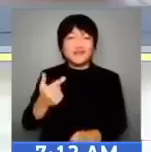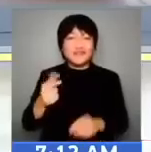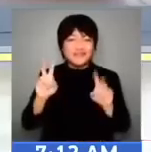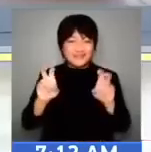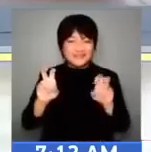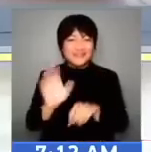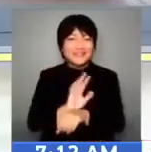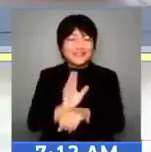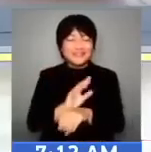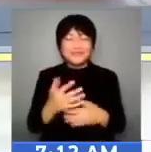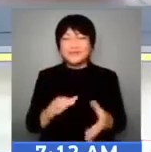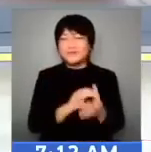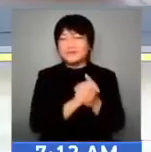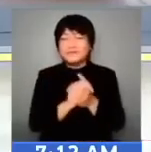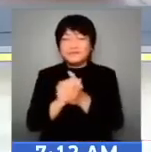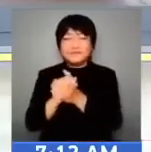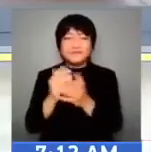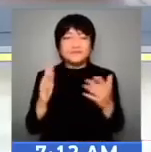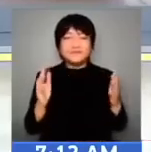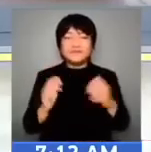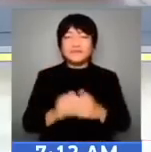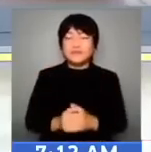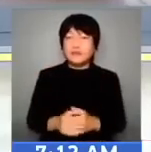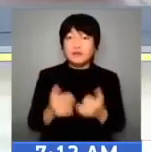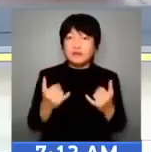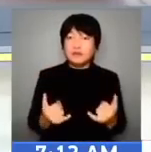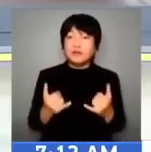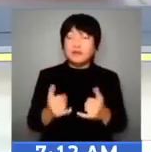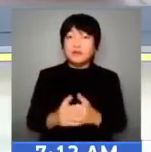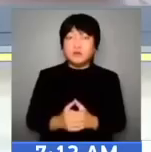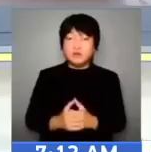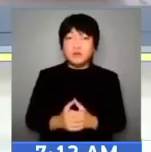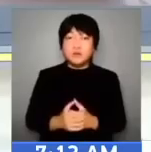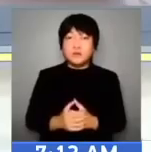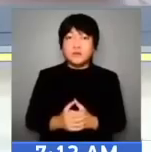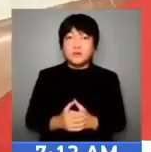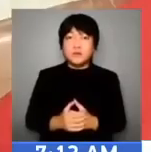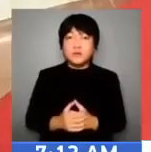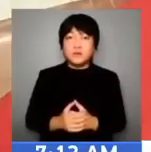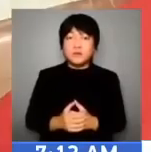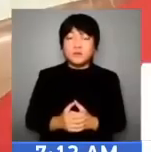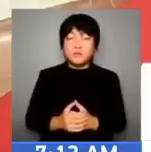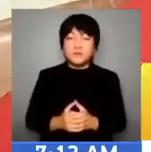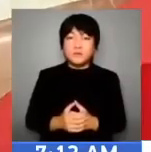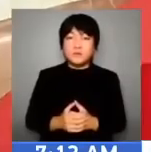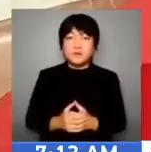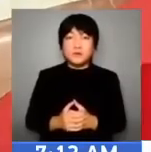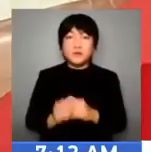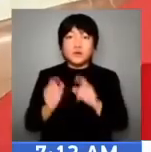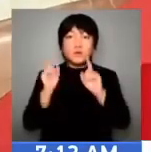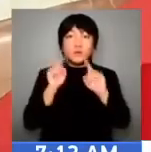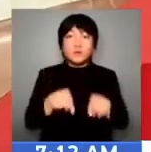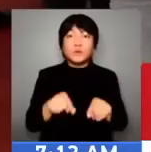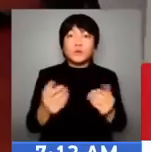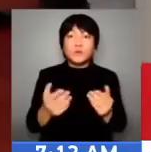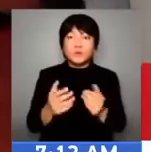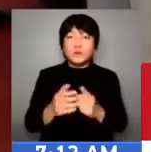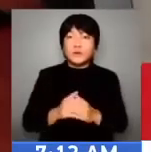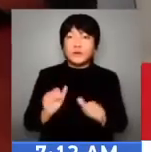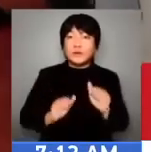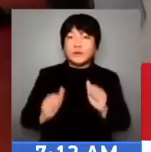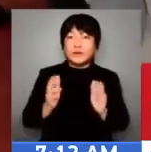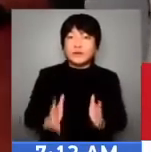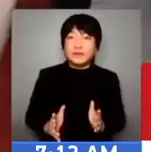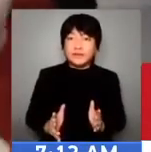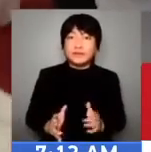sa advanced screening ng Mission Impossible Death Reckoning Part 1 sa bansa. Kapilang sa nag-attend sina The Missing Husband stars Yasmin Curdy, Rocco Nocino,